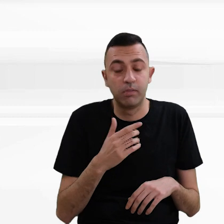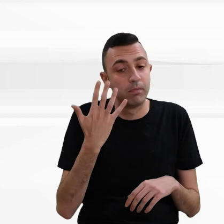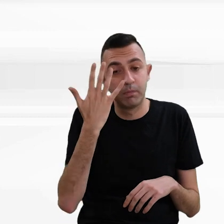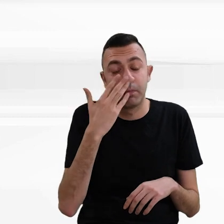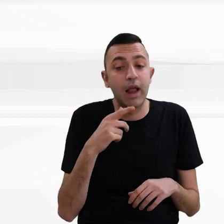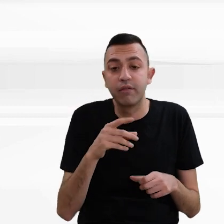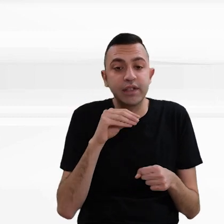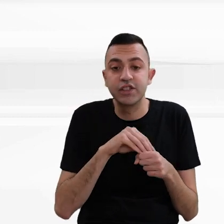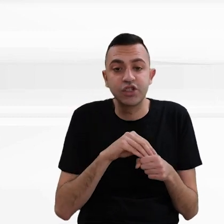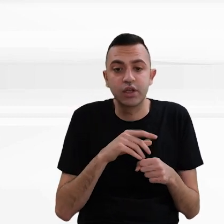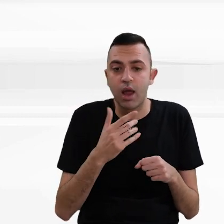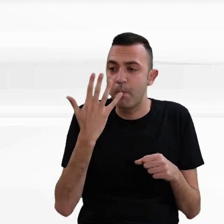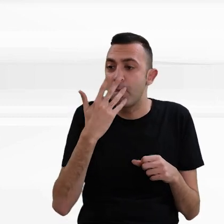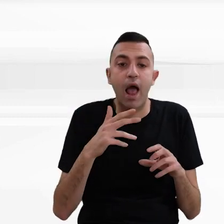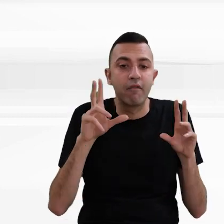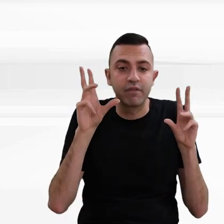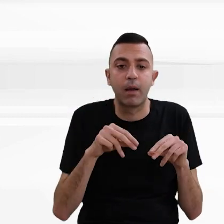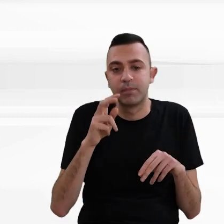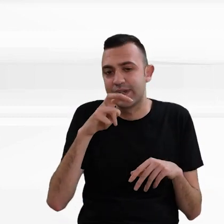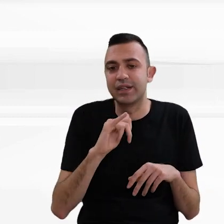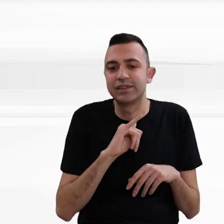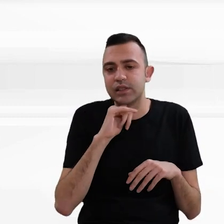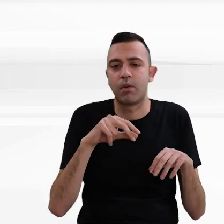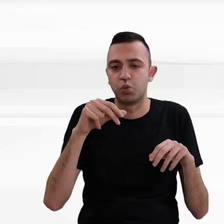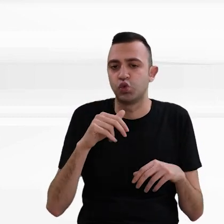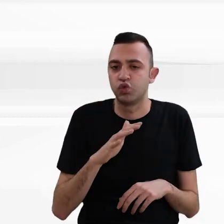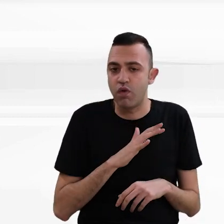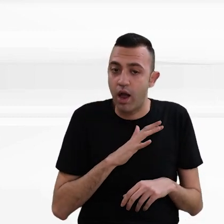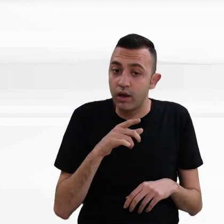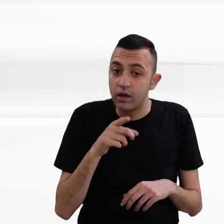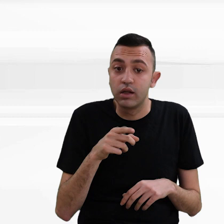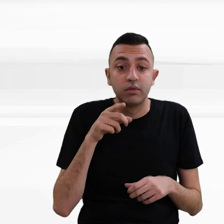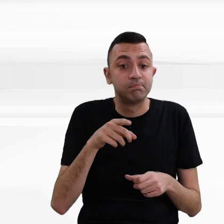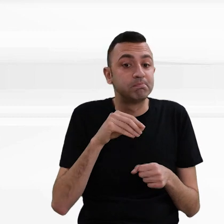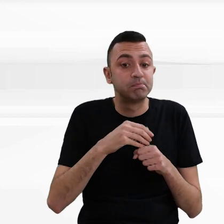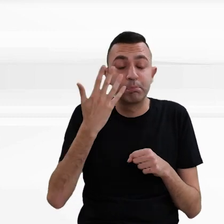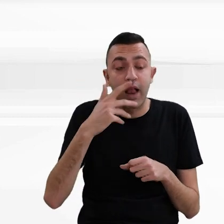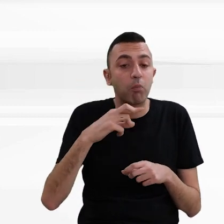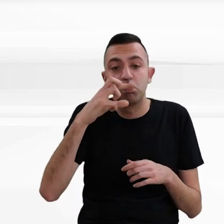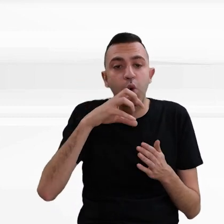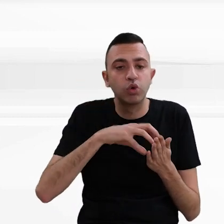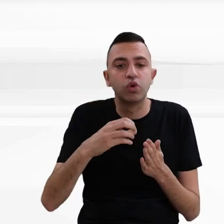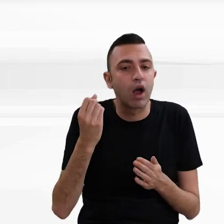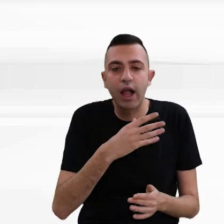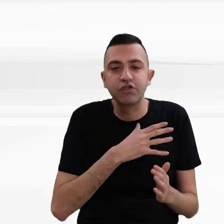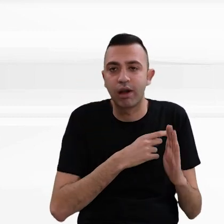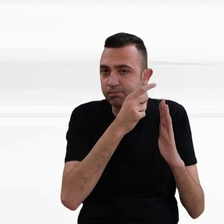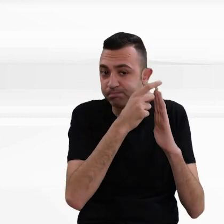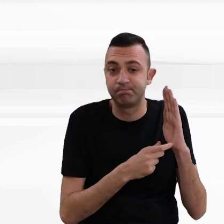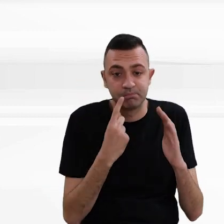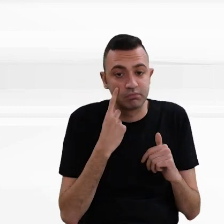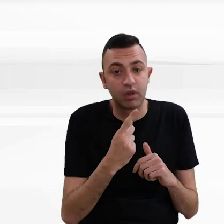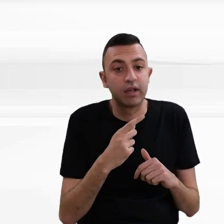pilav için bakıyorum pilavın Tamam da 8 gram tuz varmış peki planınızın porsiyon sayısı kaçmış hemen sütün